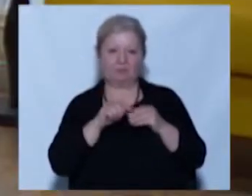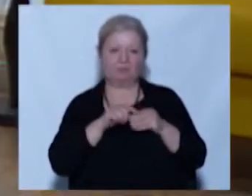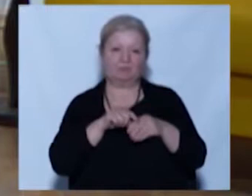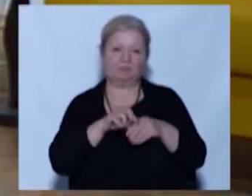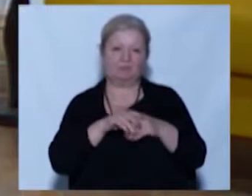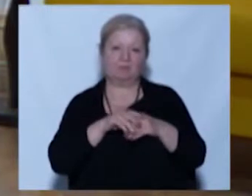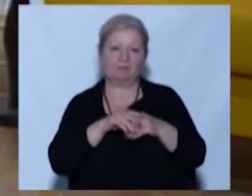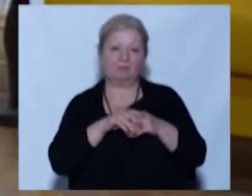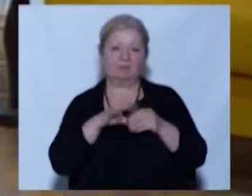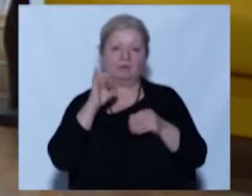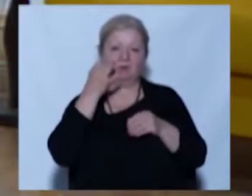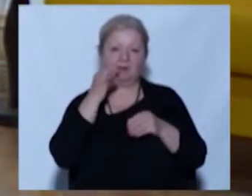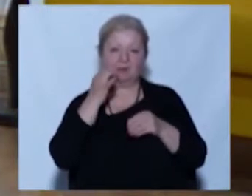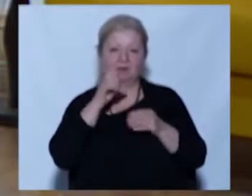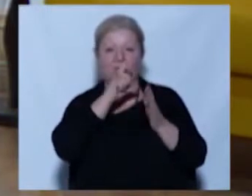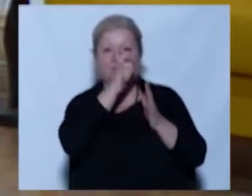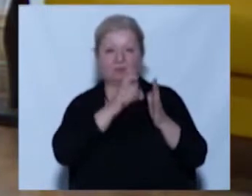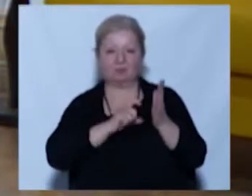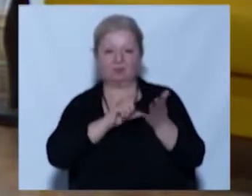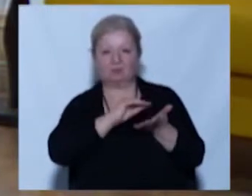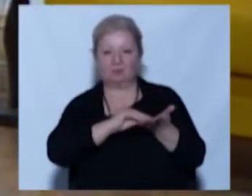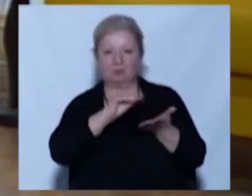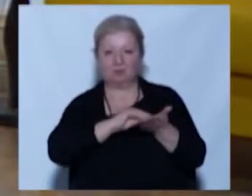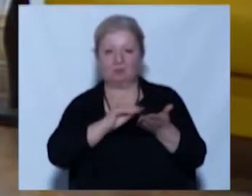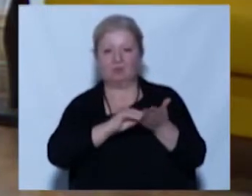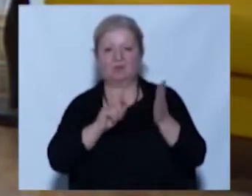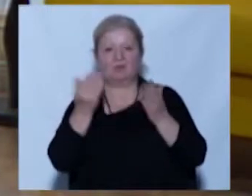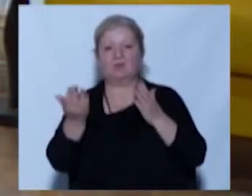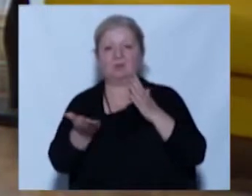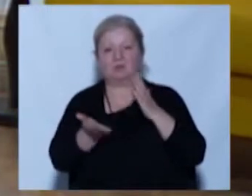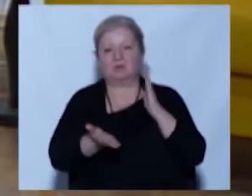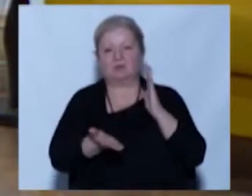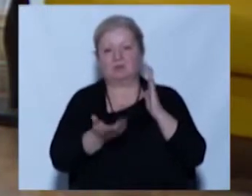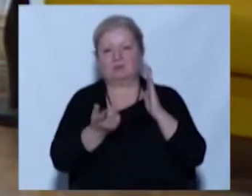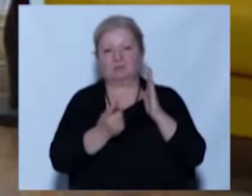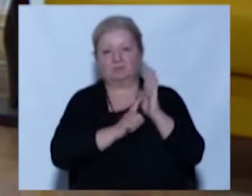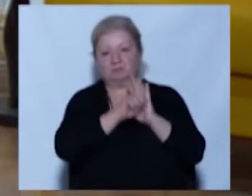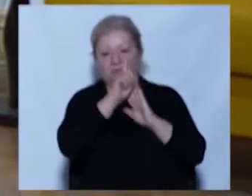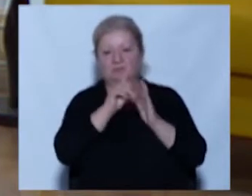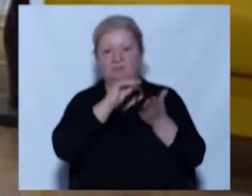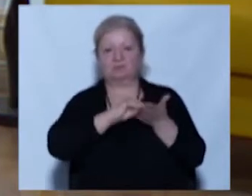Ყველას კარგად მოგეხსენებათ, რომ ისტორიული თხრობა თავიდანვე პირველადვე